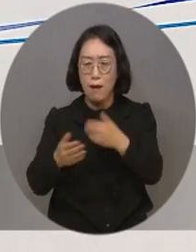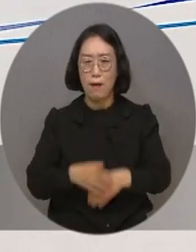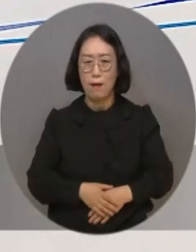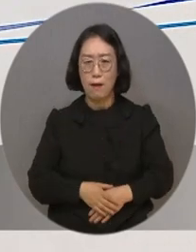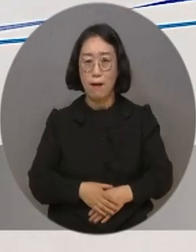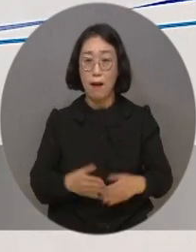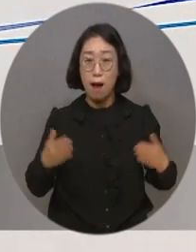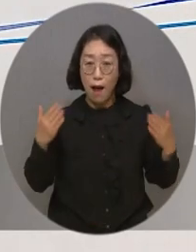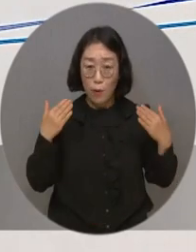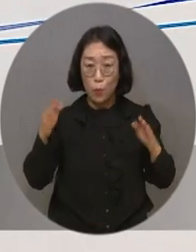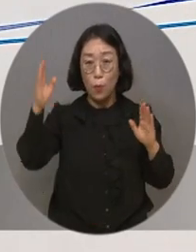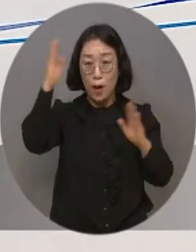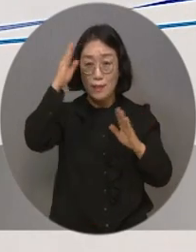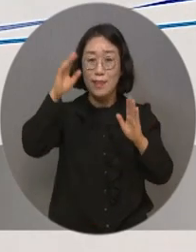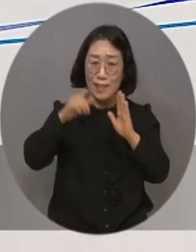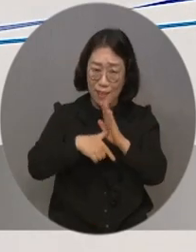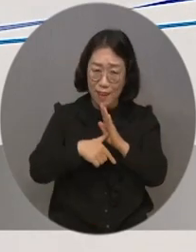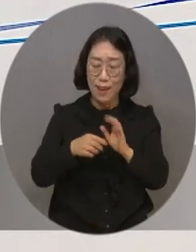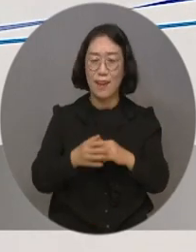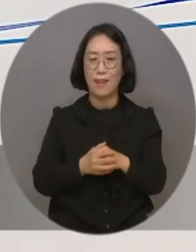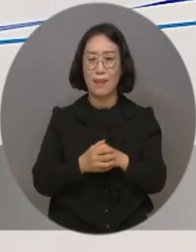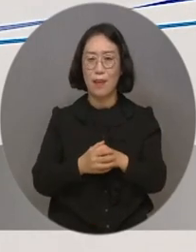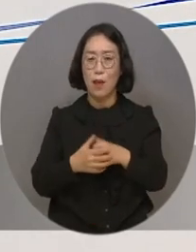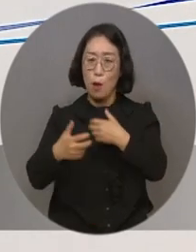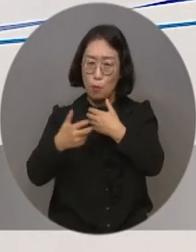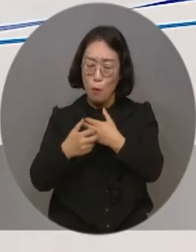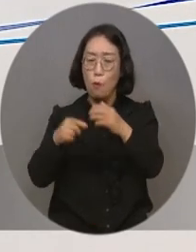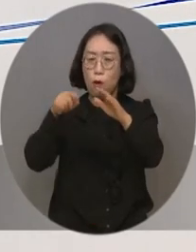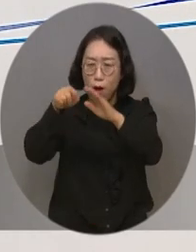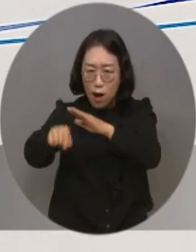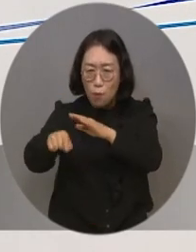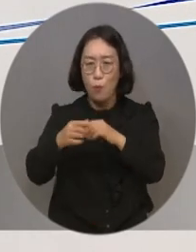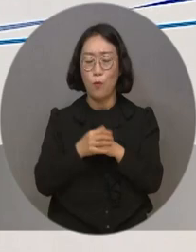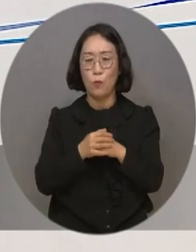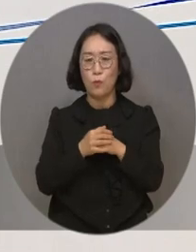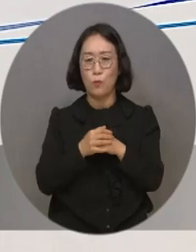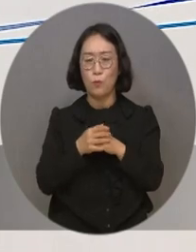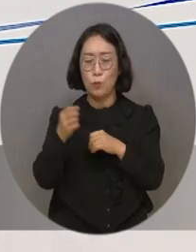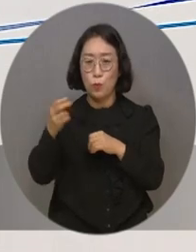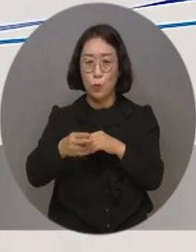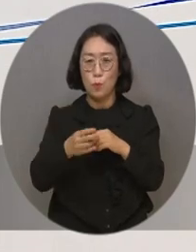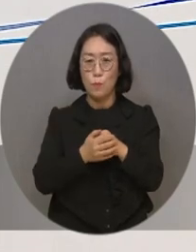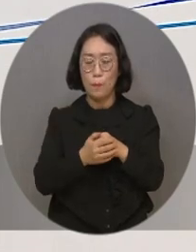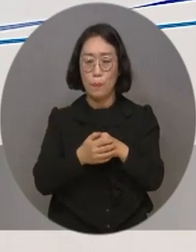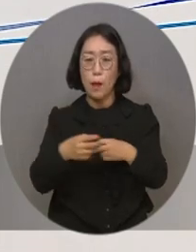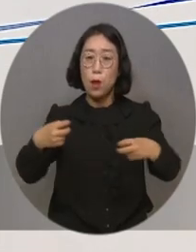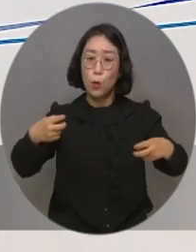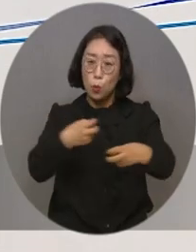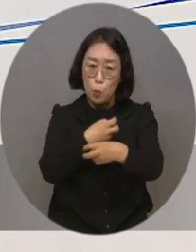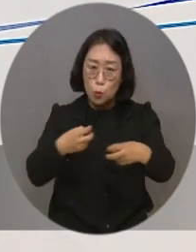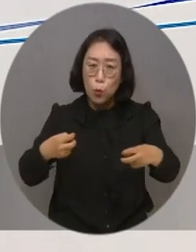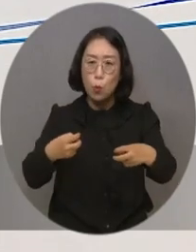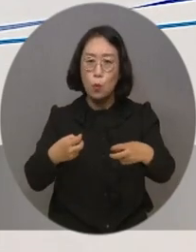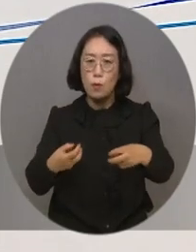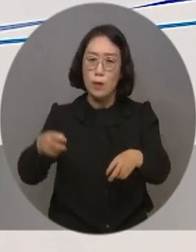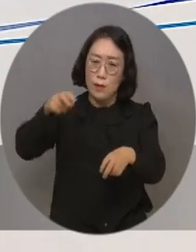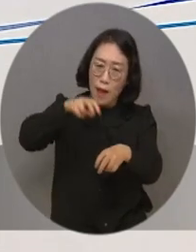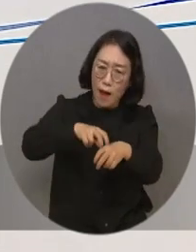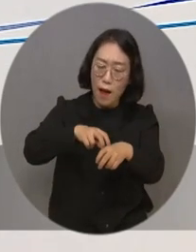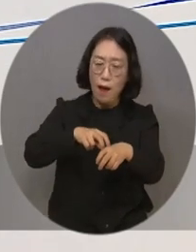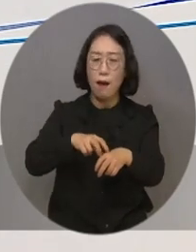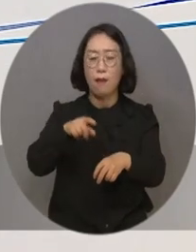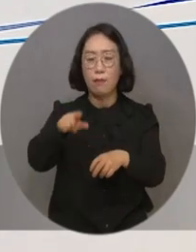학교 다닐 때부터 시작해서 또 병원을 갈 때, 그다음에 교통수단을 이용할 때라든가